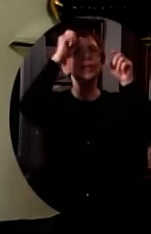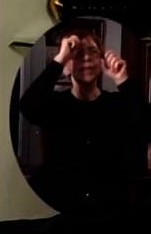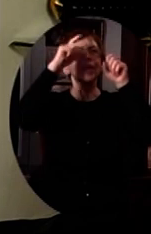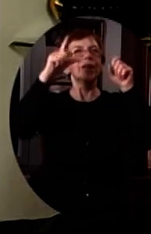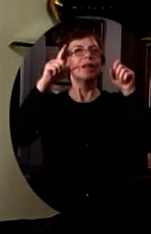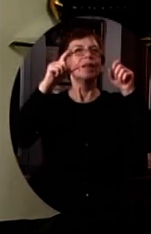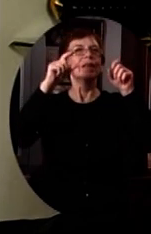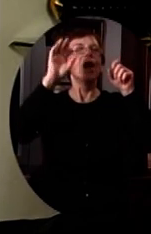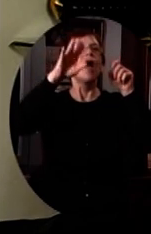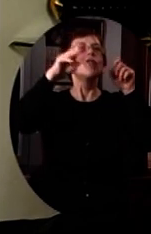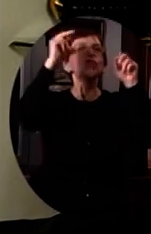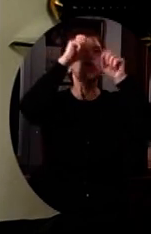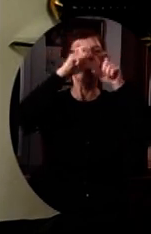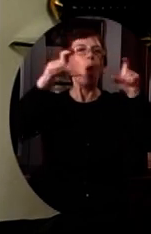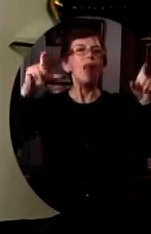בבוברויסק?